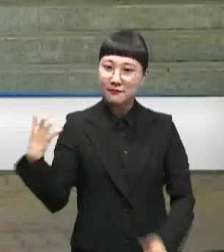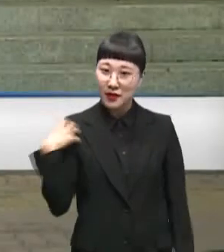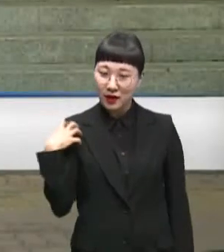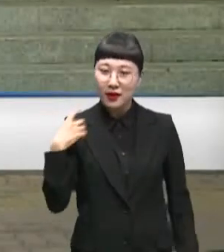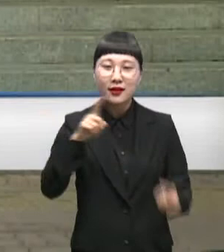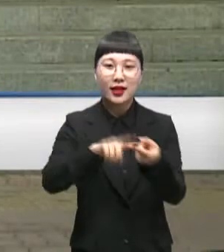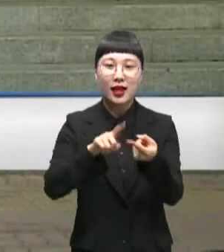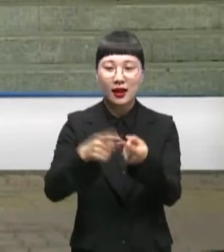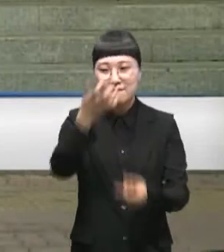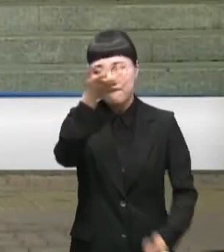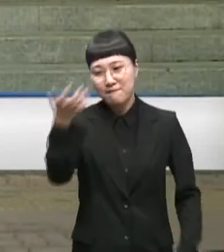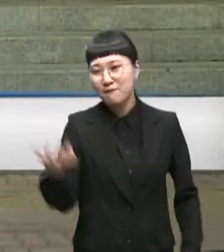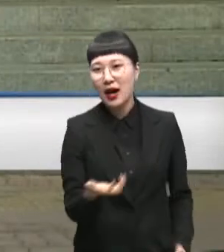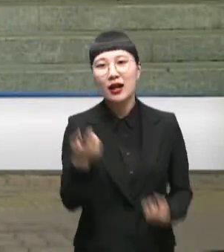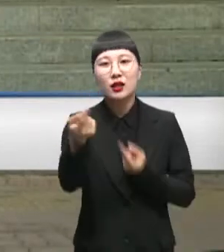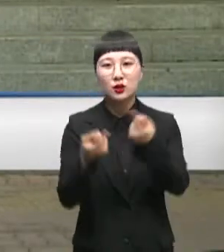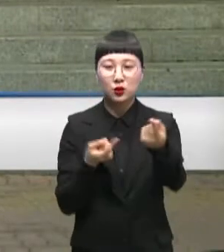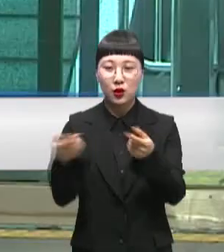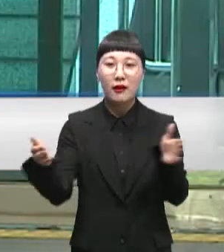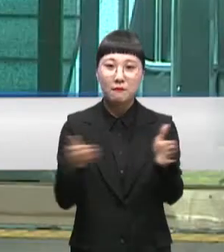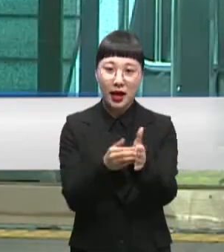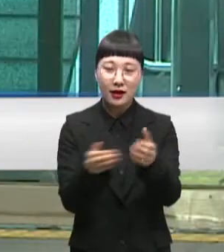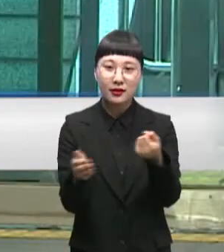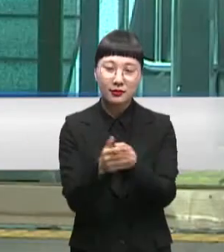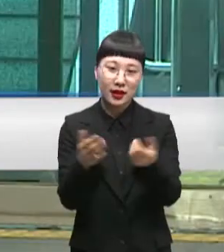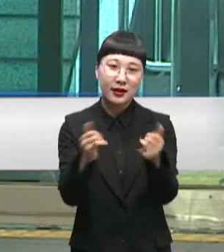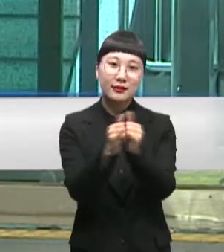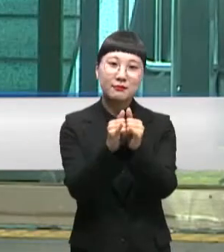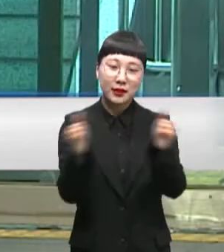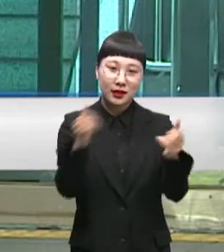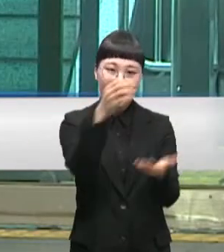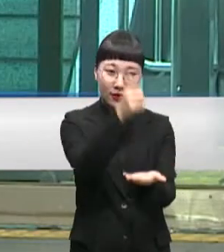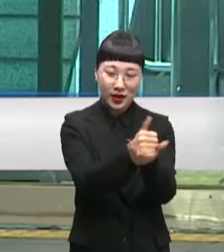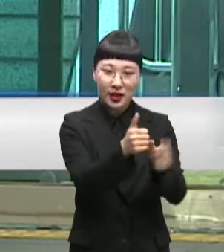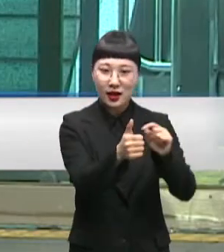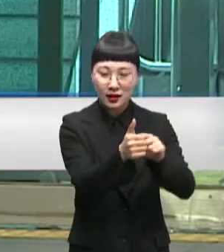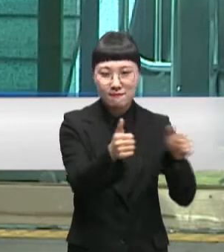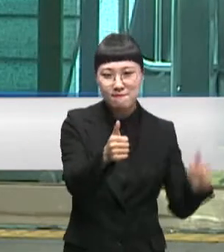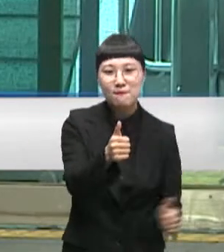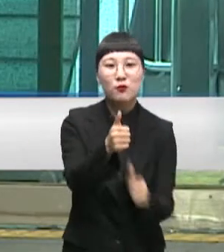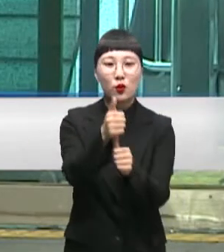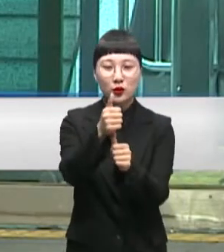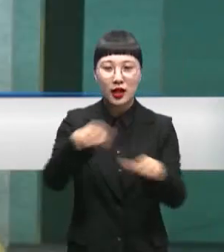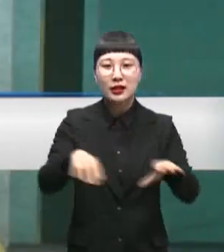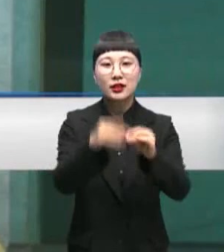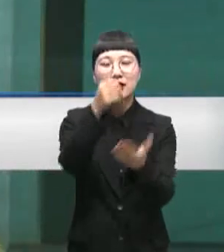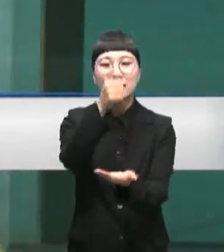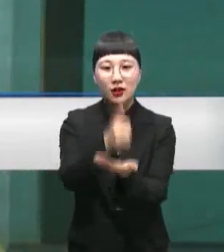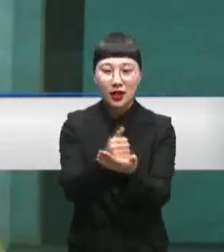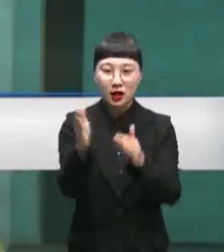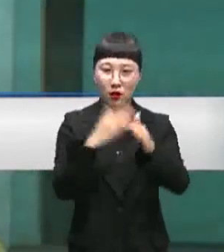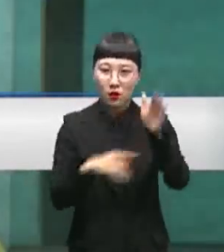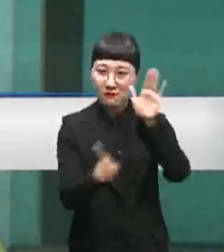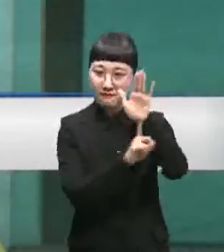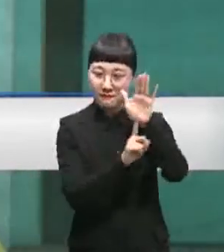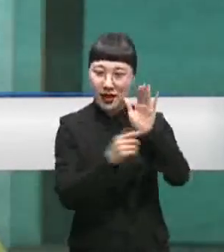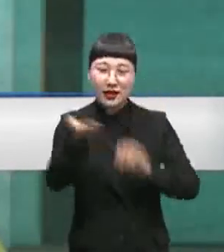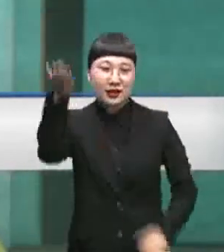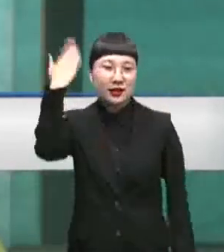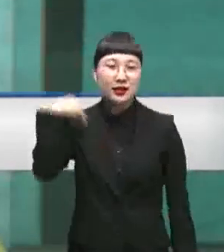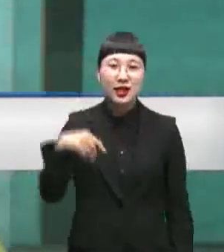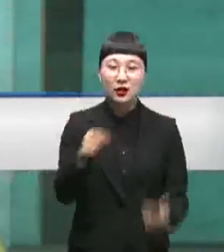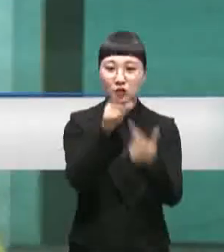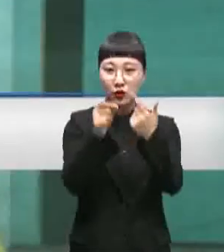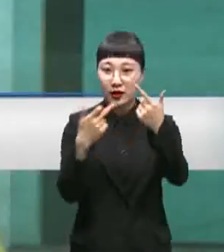조정되었습니다 이제 민간 체육 회장을 보좌하는 임원 중 한 사람일 뿐 이 사무처 4 공개 채용은 지난 17일